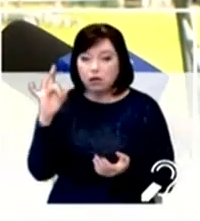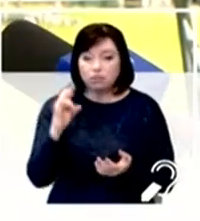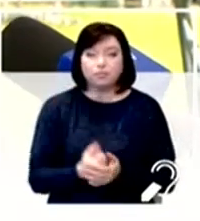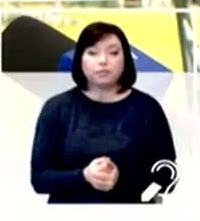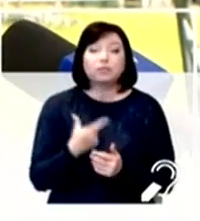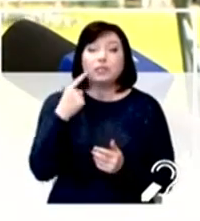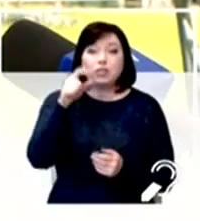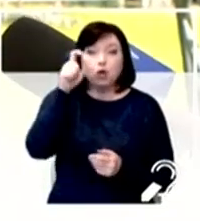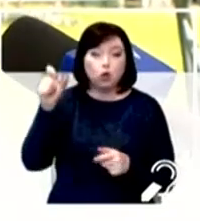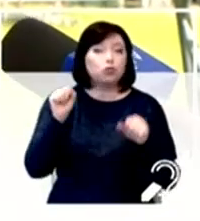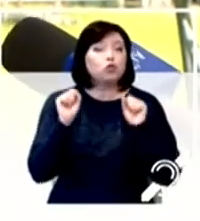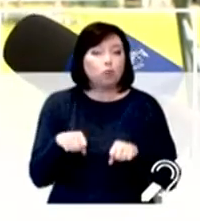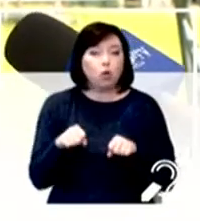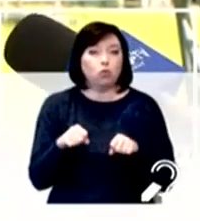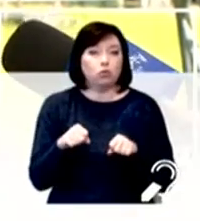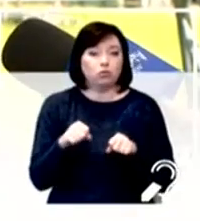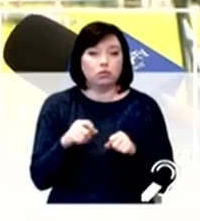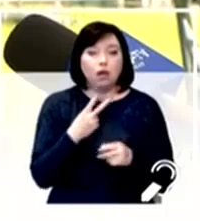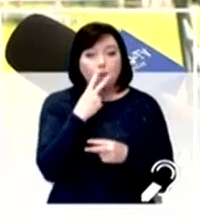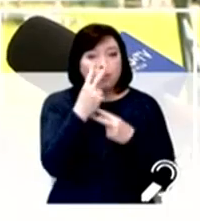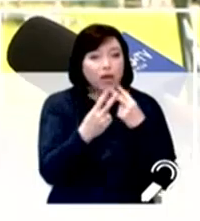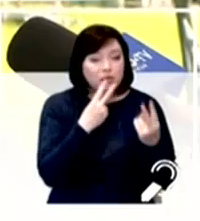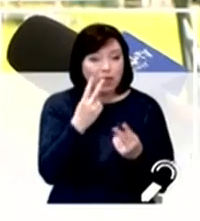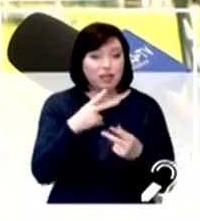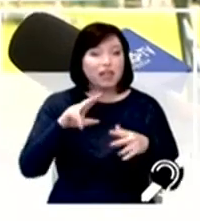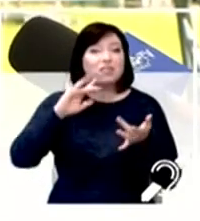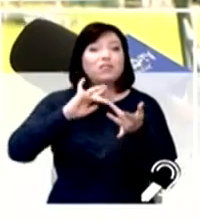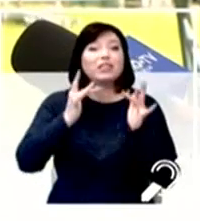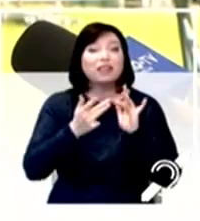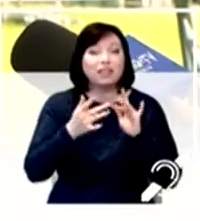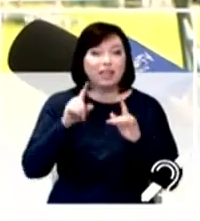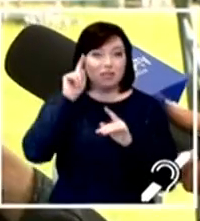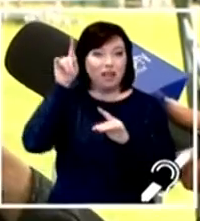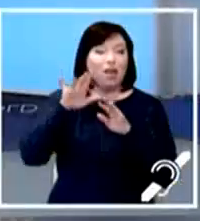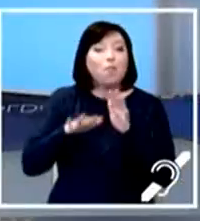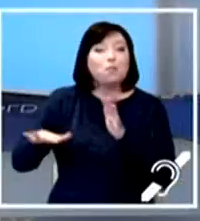oamenii vor putea să viziteze virtual locuri din România.